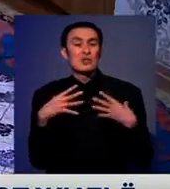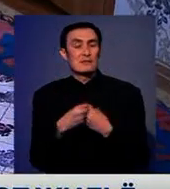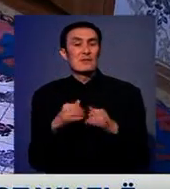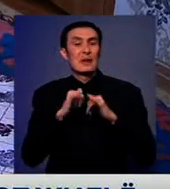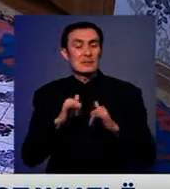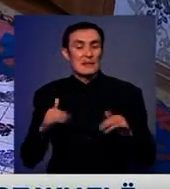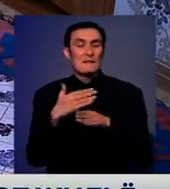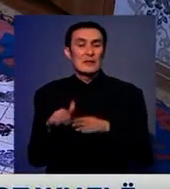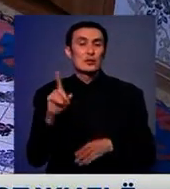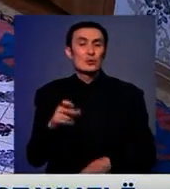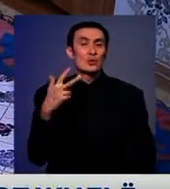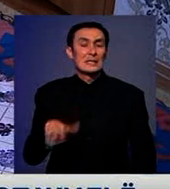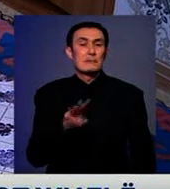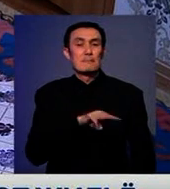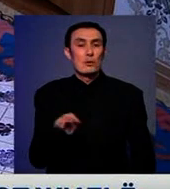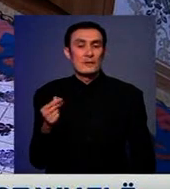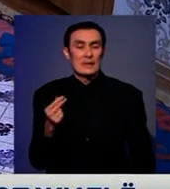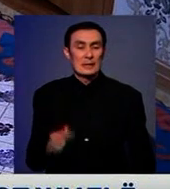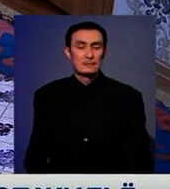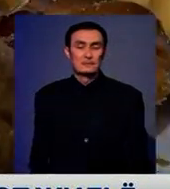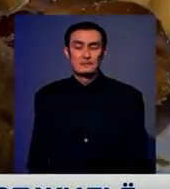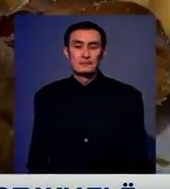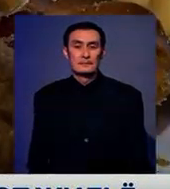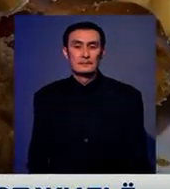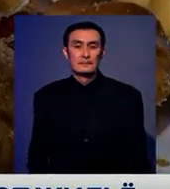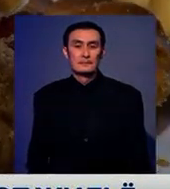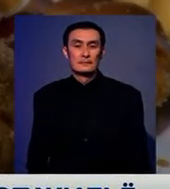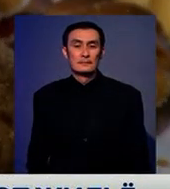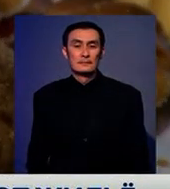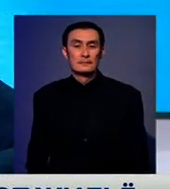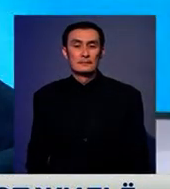общественного развития выделило 130 миллионов тенге.